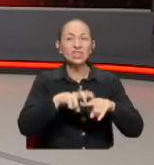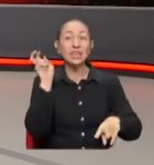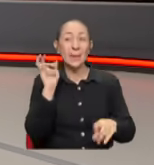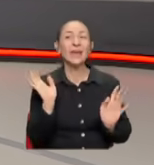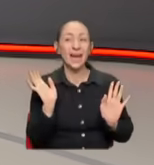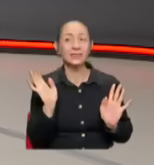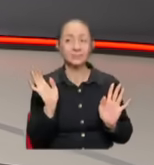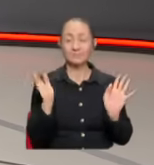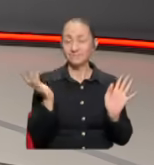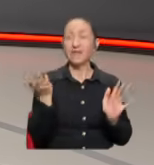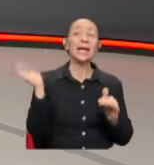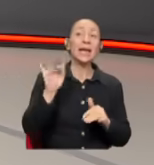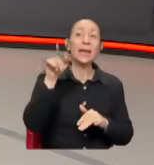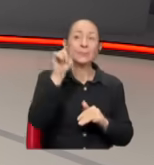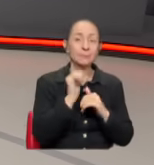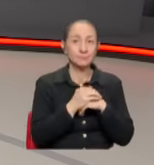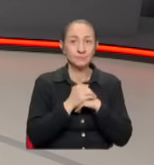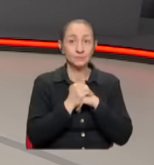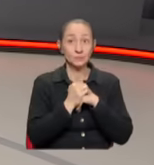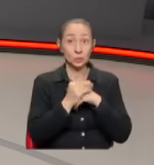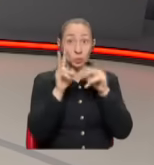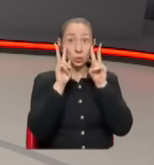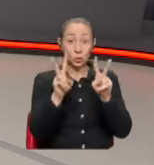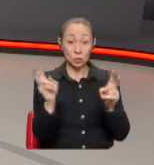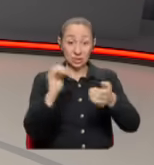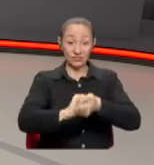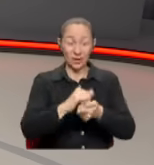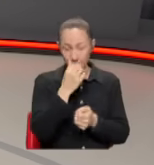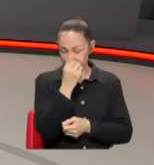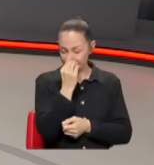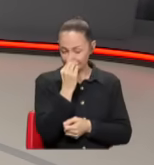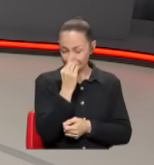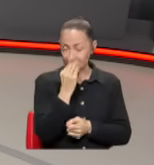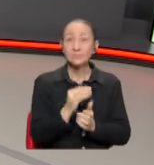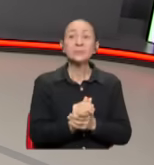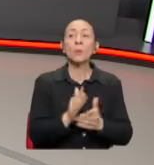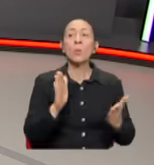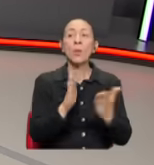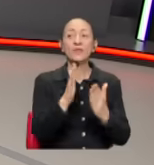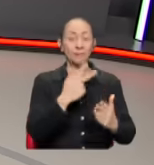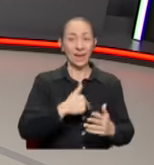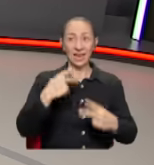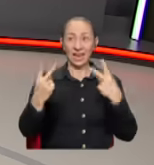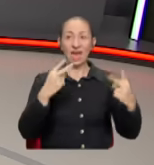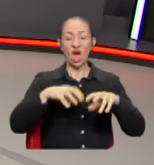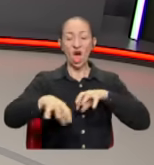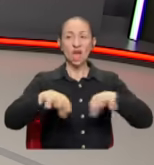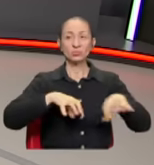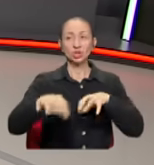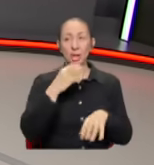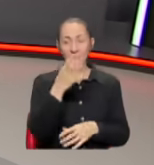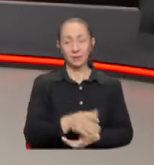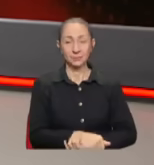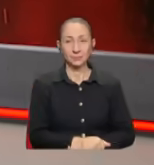arada. Evet gelelim. Yani görüyorsunuz ittifakı. Muhalefet belediyelerine ayrımcılık haberine.